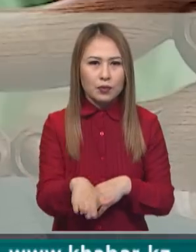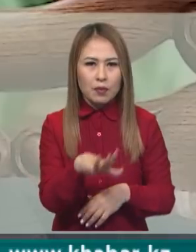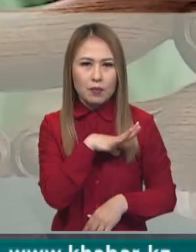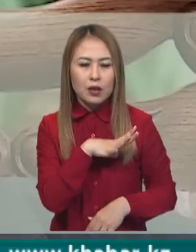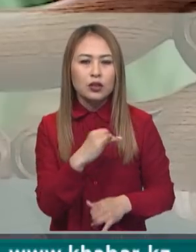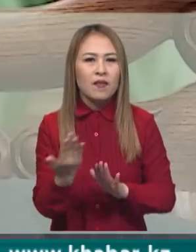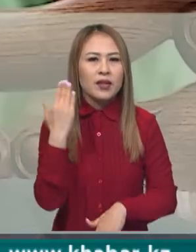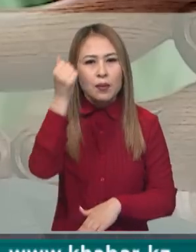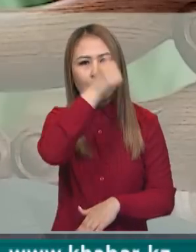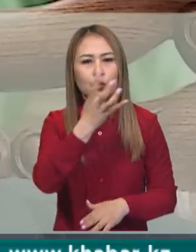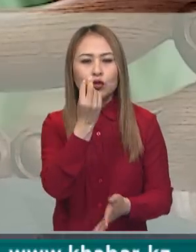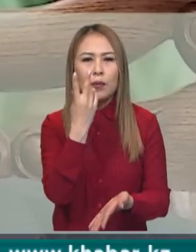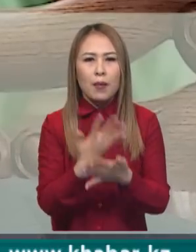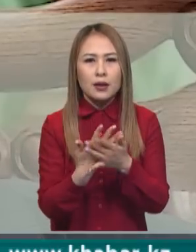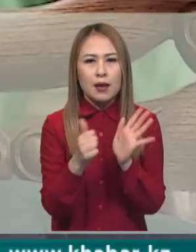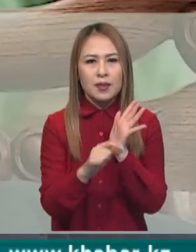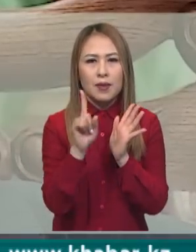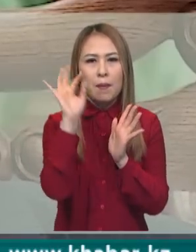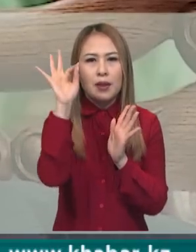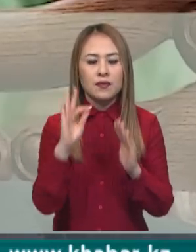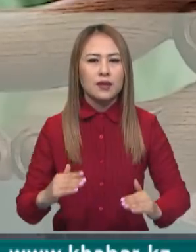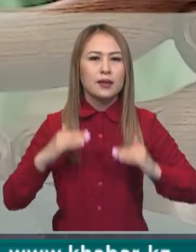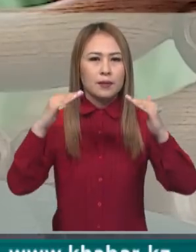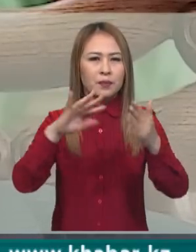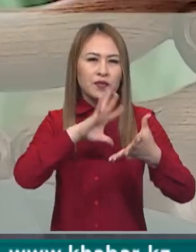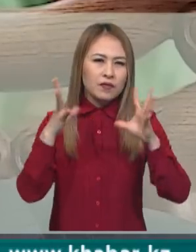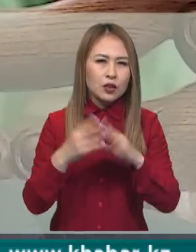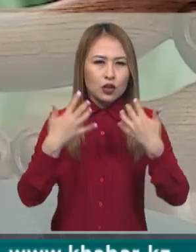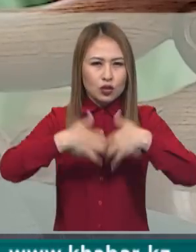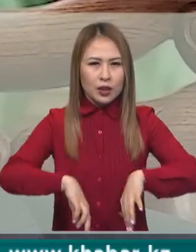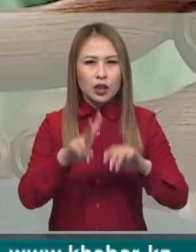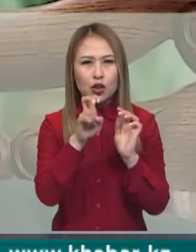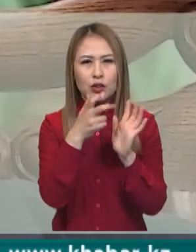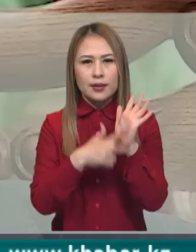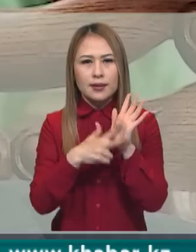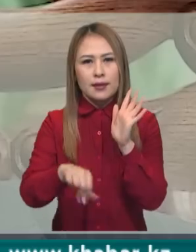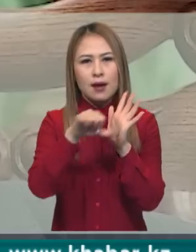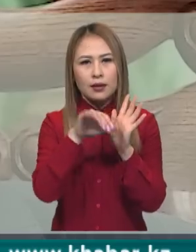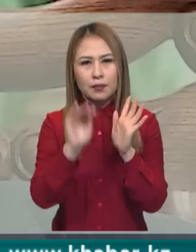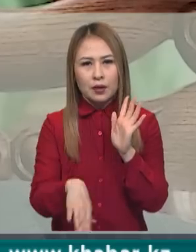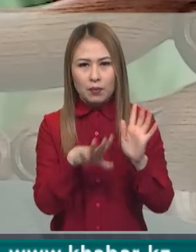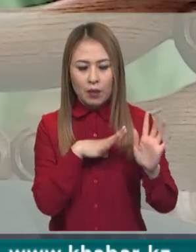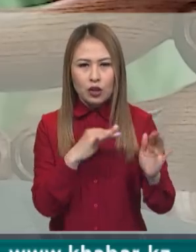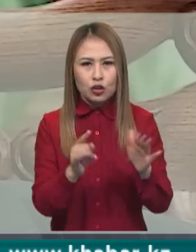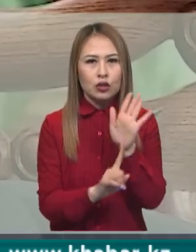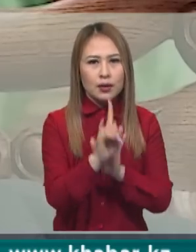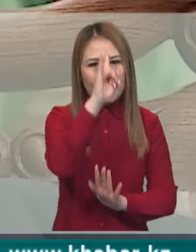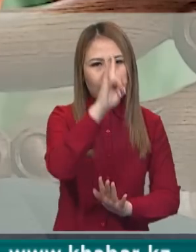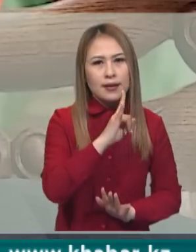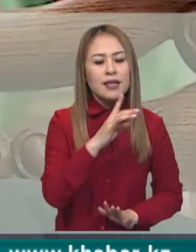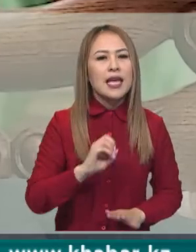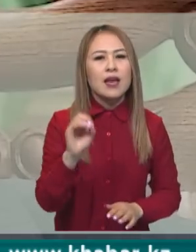Ал былтыр көрсеткіш тағы 61%-ке өсті. Сөйтіп жалпы саны 286 мыңға жетті. Сондықтан бұл бастама